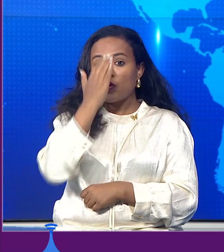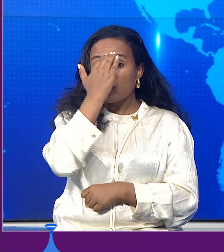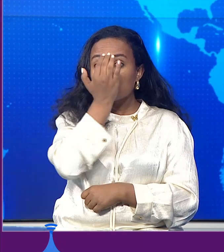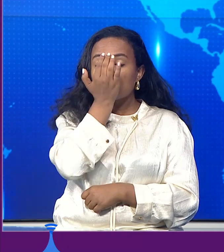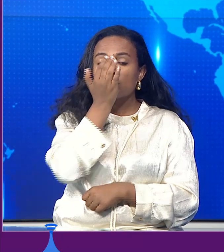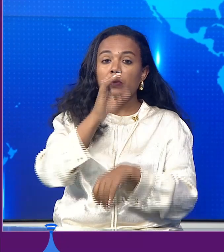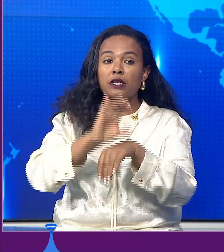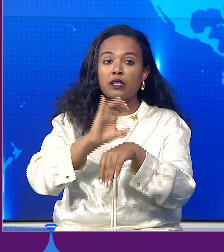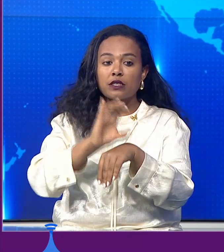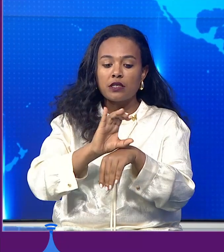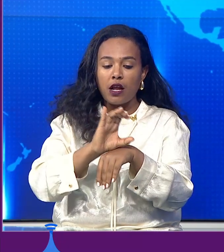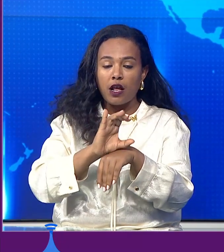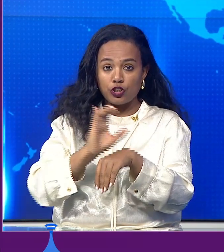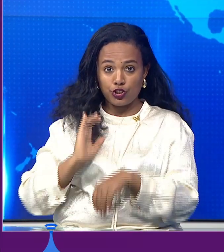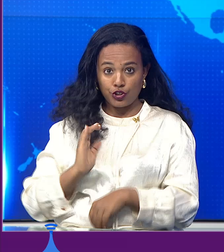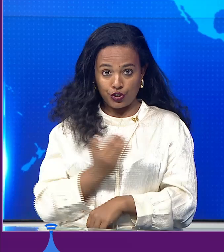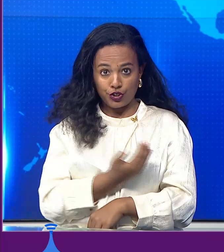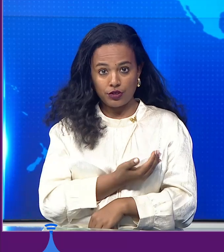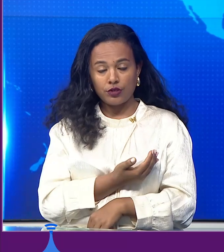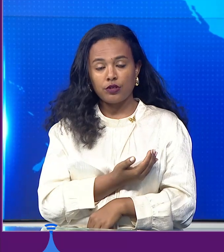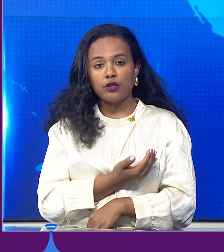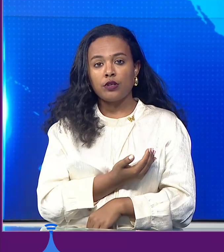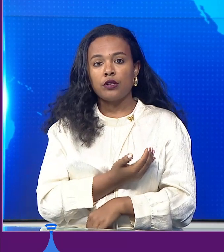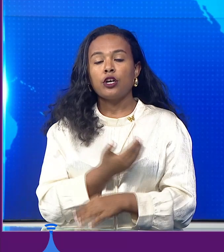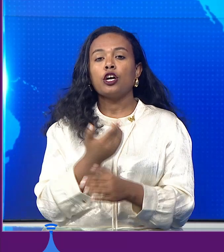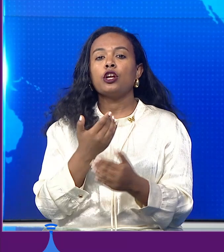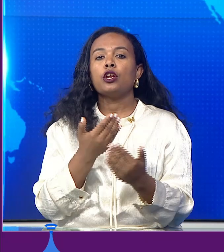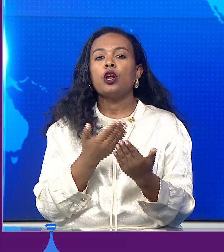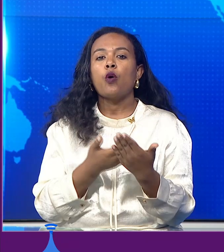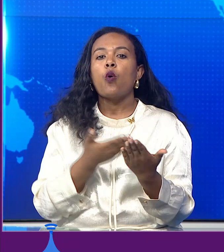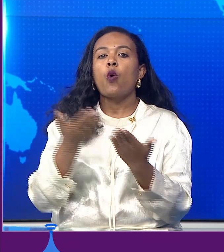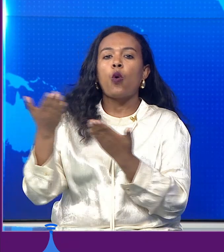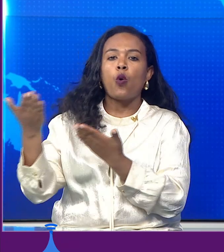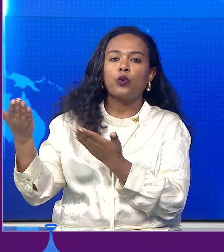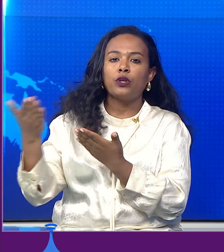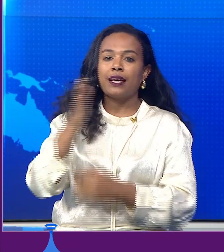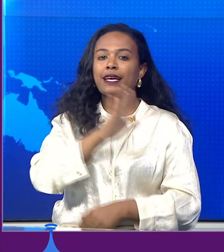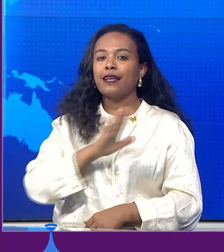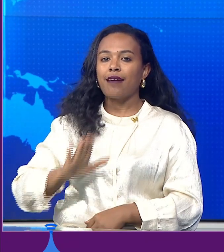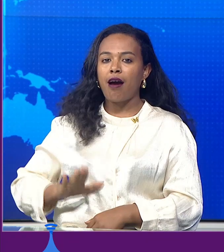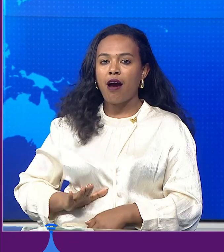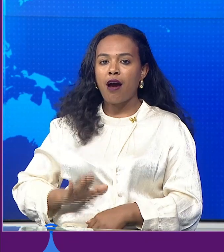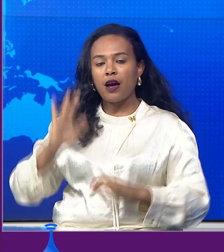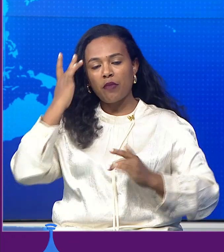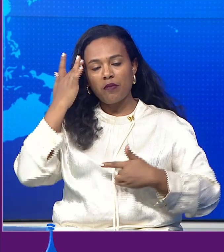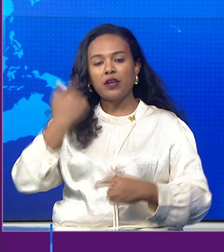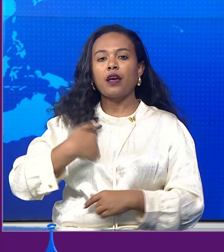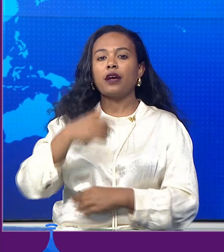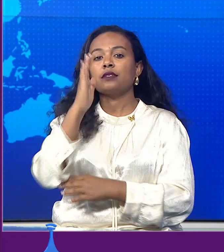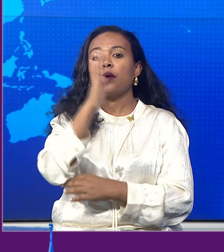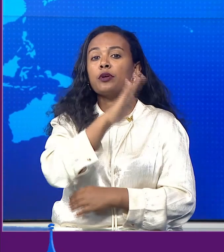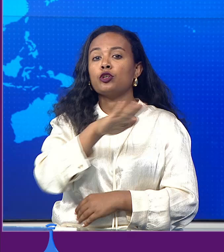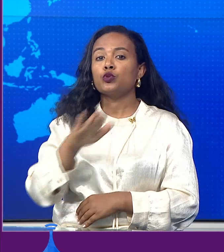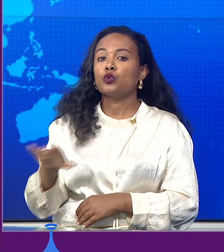ተዋህዶ ቤተክርስቲያናችን እነሆ የጌታ ሕመም እኛ የእግዚአብሔር ልጆች ልንሆን